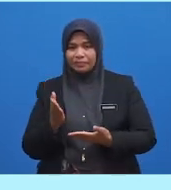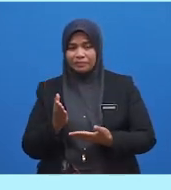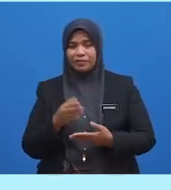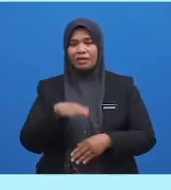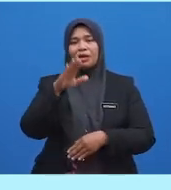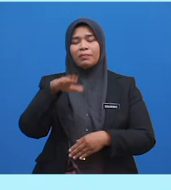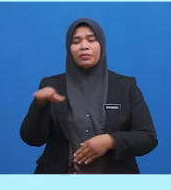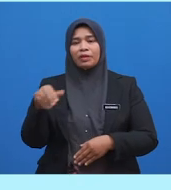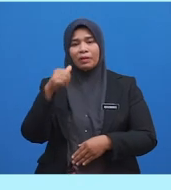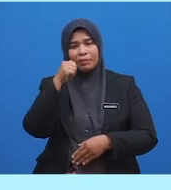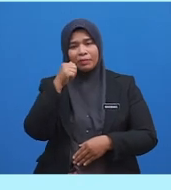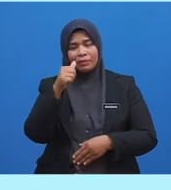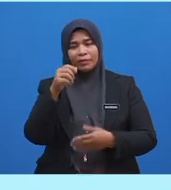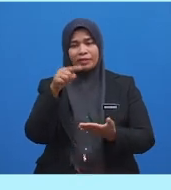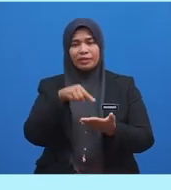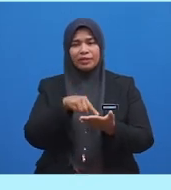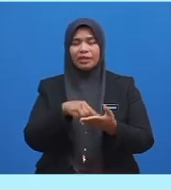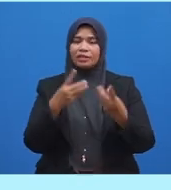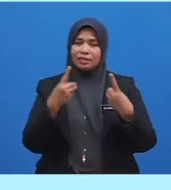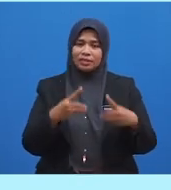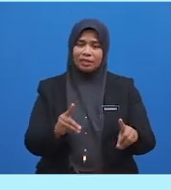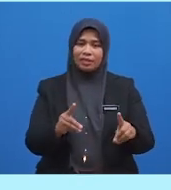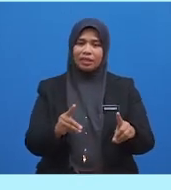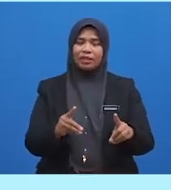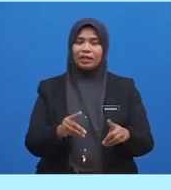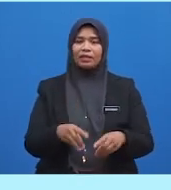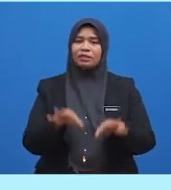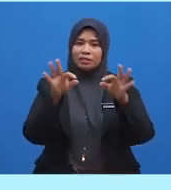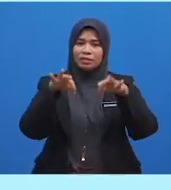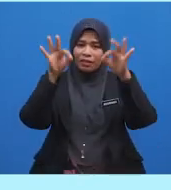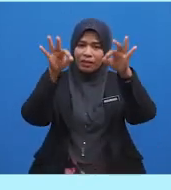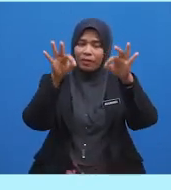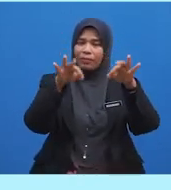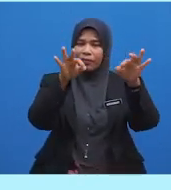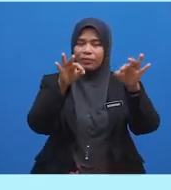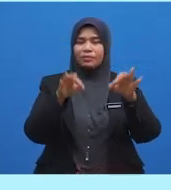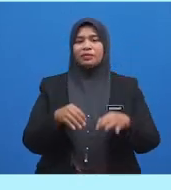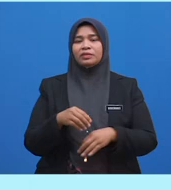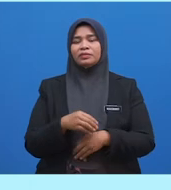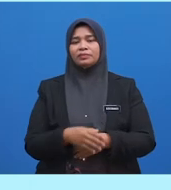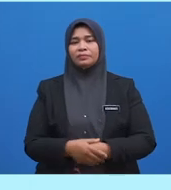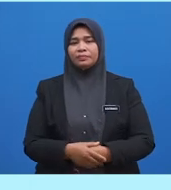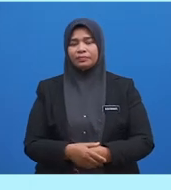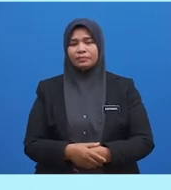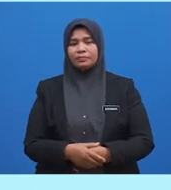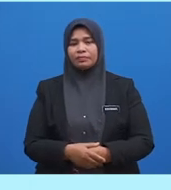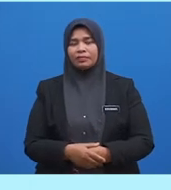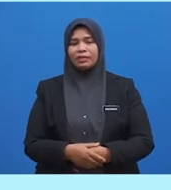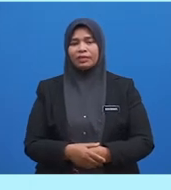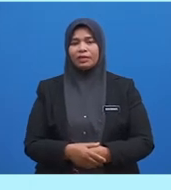budak perempuan ini sedang menyelidiki baju diam pakaian